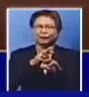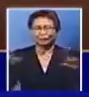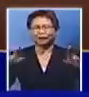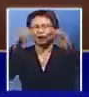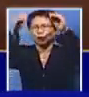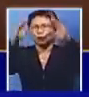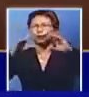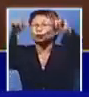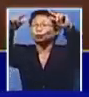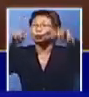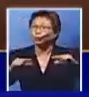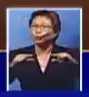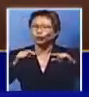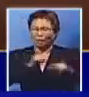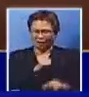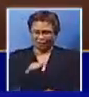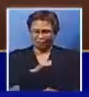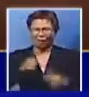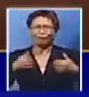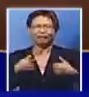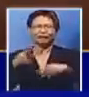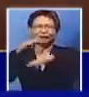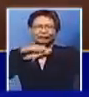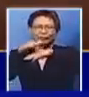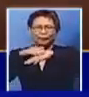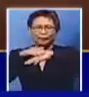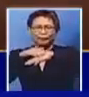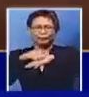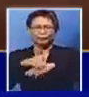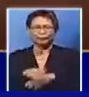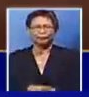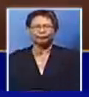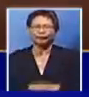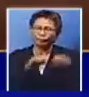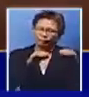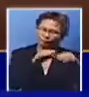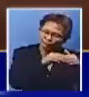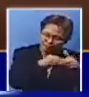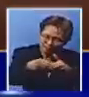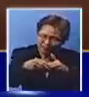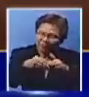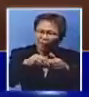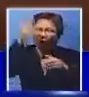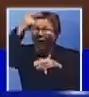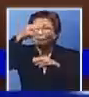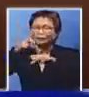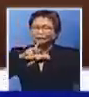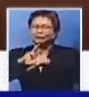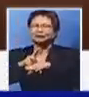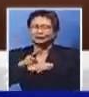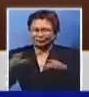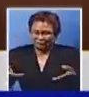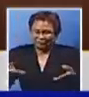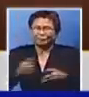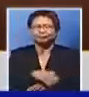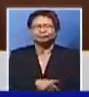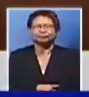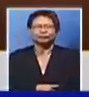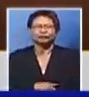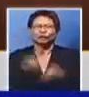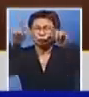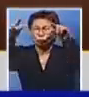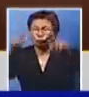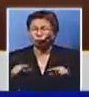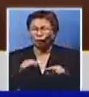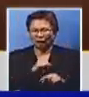agama. Guru agama yang kita panggil Pehtas, pembimbing ibadat haji di Tanah Suci dan di Tanah Air. Jadi guru agama ni kita